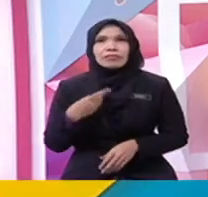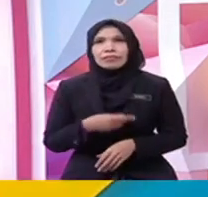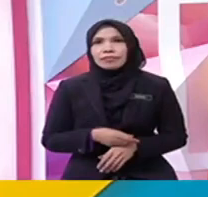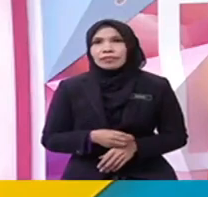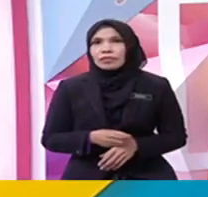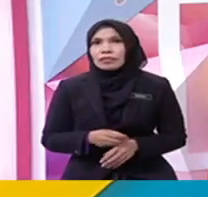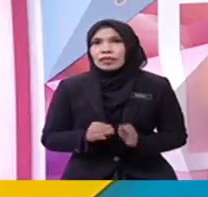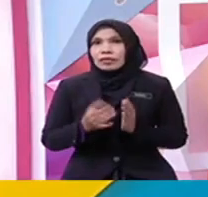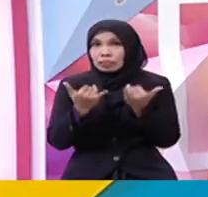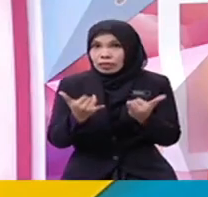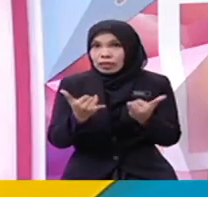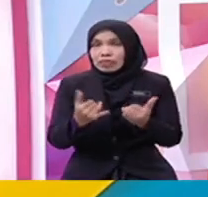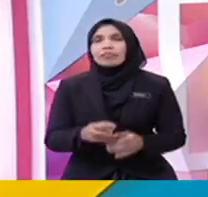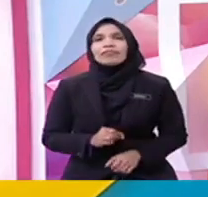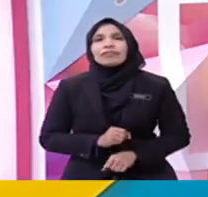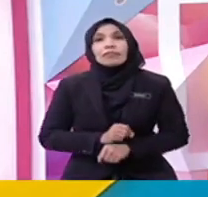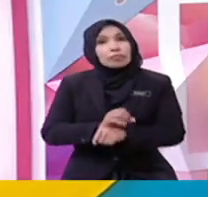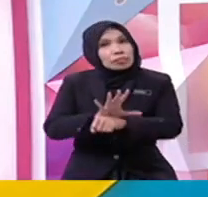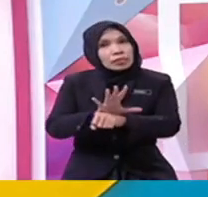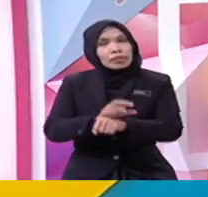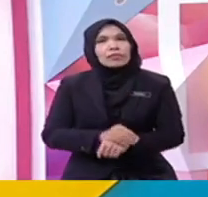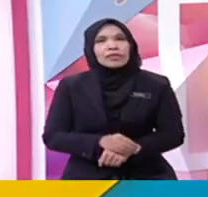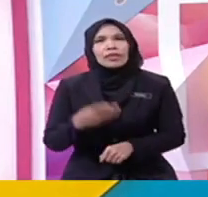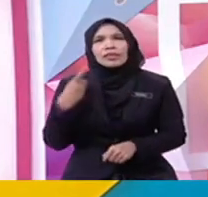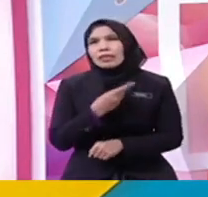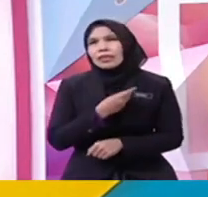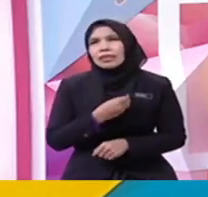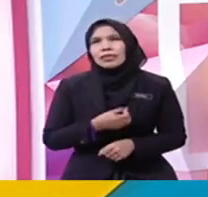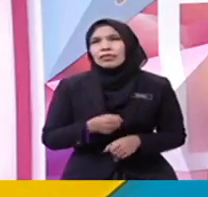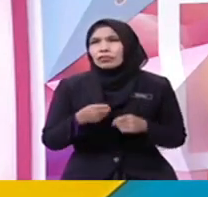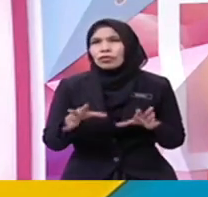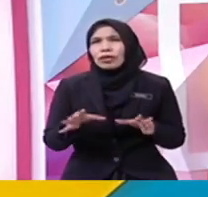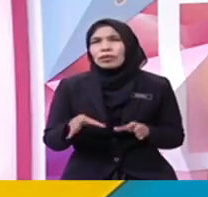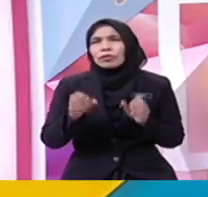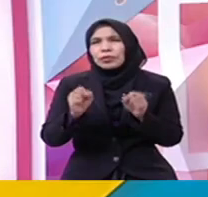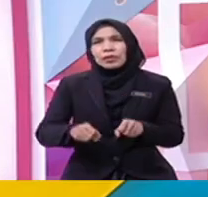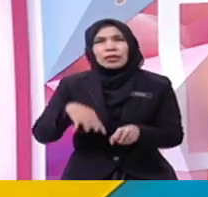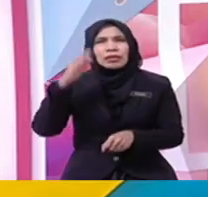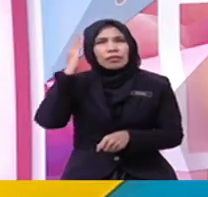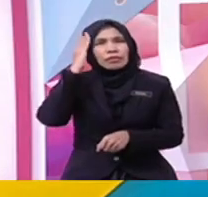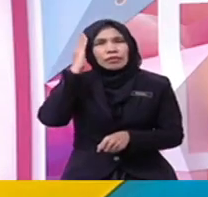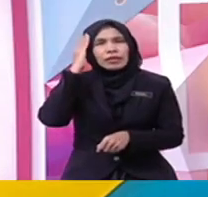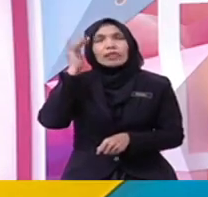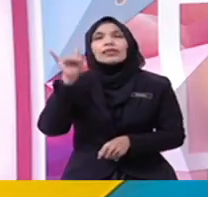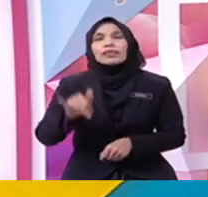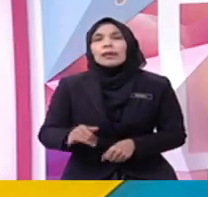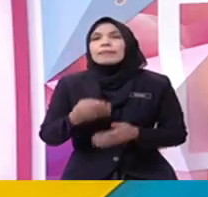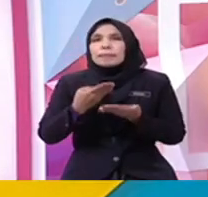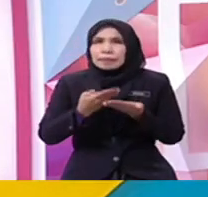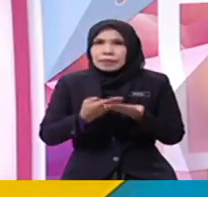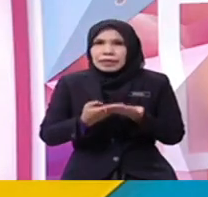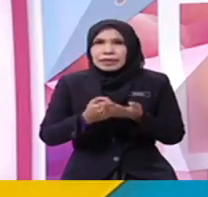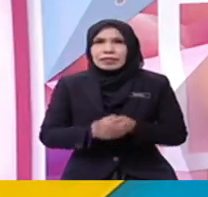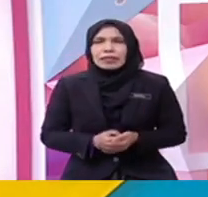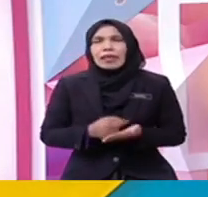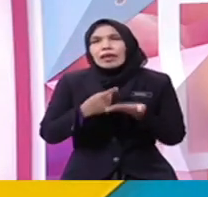hobi 19 sokita bule Vicky secara positif Mungkin aja juga hikmah dia aja sedikit juga axic